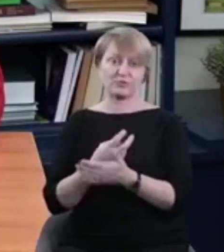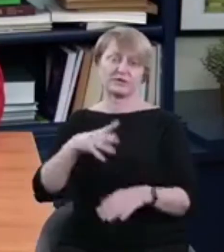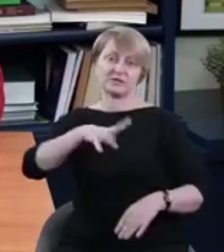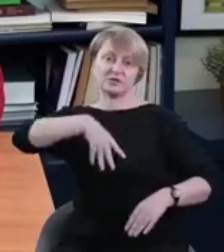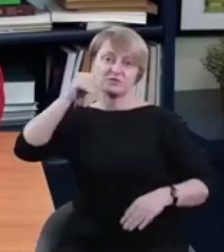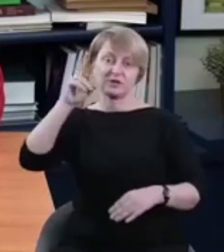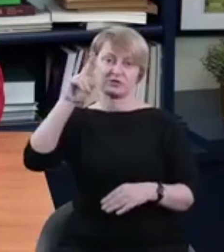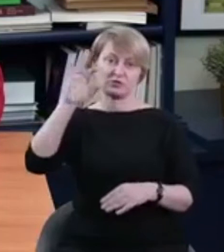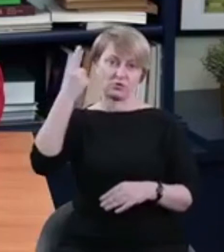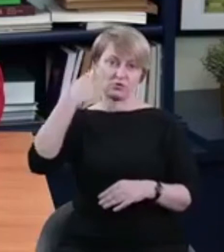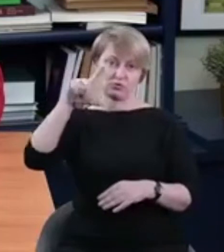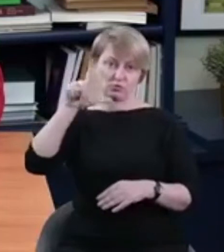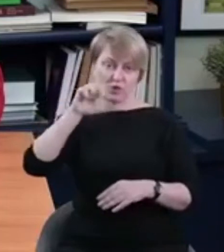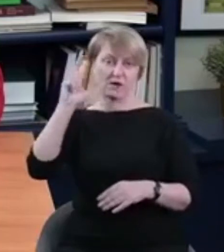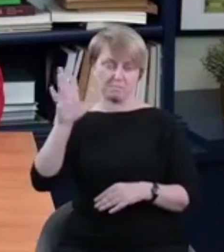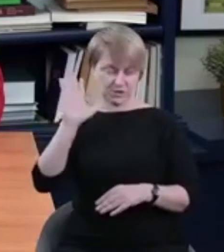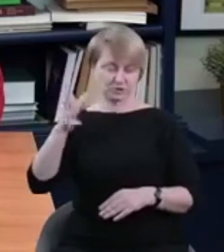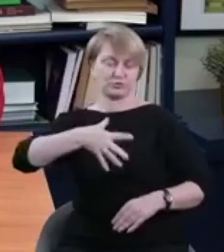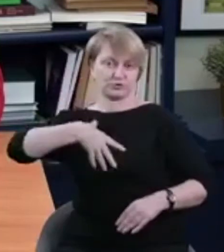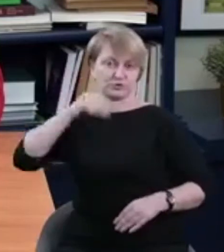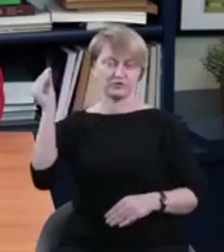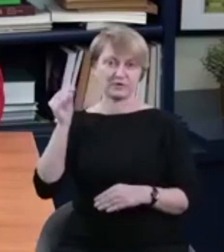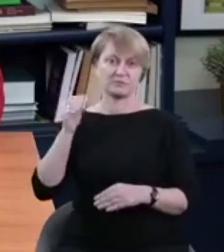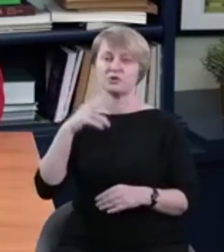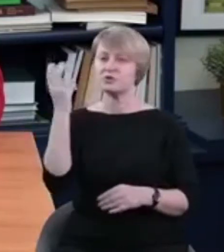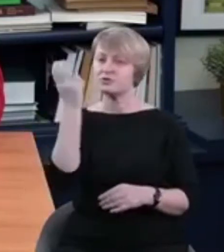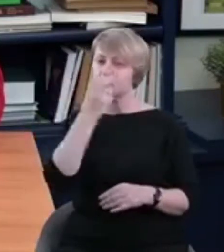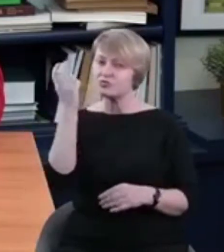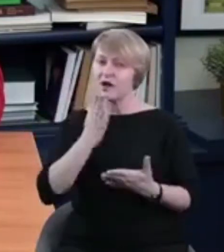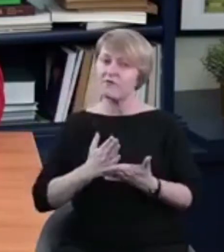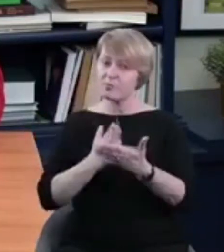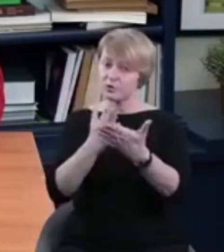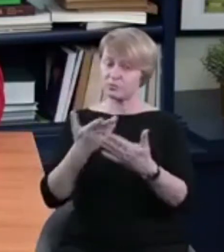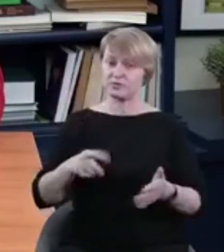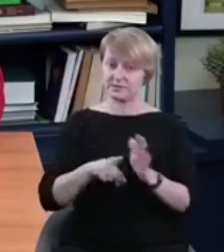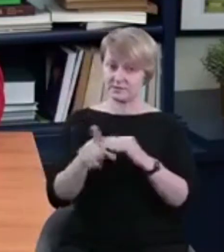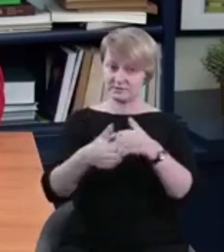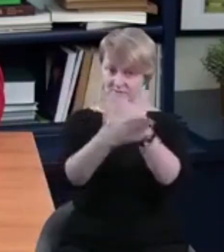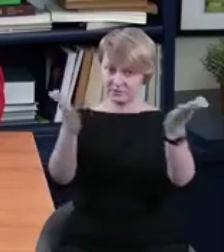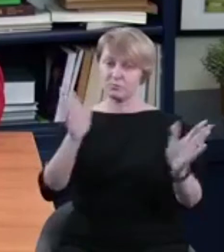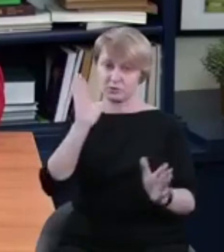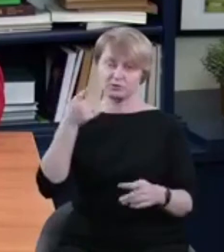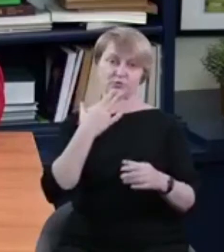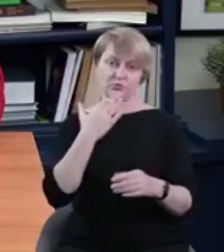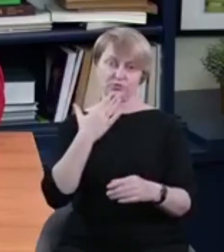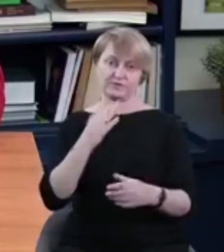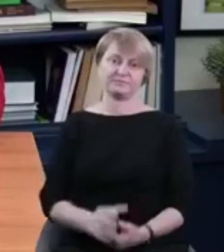mówimy też też będziemy świętować mamy dla was ciekawą propozycję będziemy o tym mówić